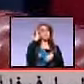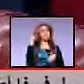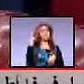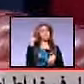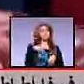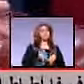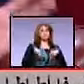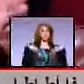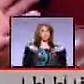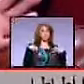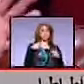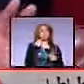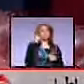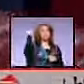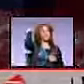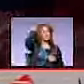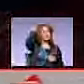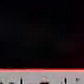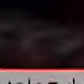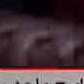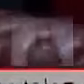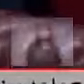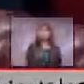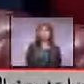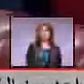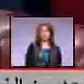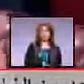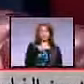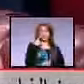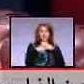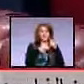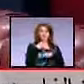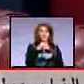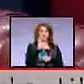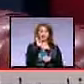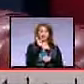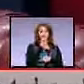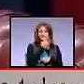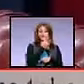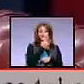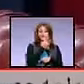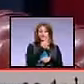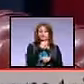اللي هو صعيدي اللي فتح الباب ساعتها. بعد عبوده عملت جنون الحياه مع الاستاذ سعيد مرزوق,